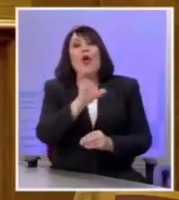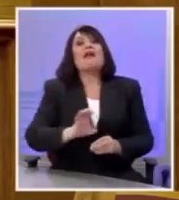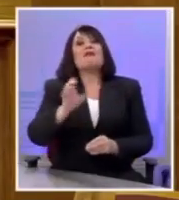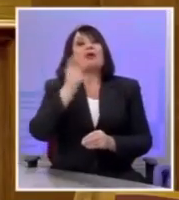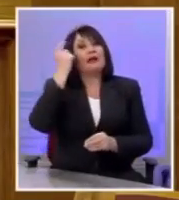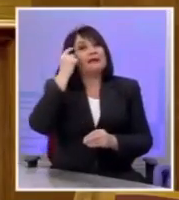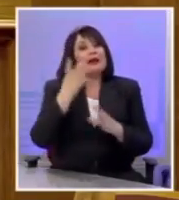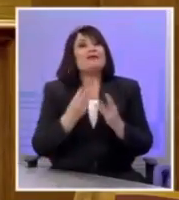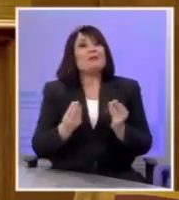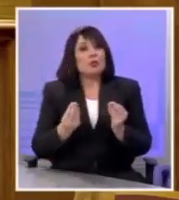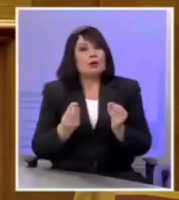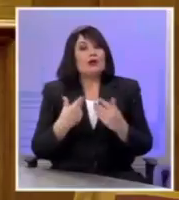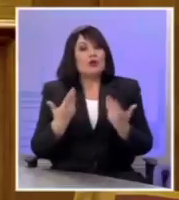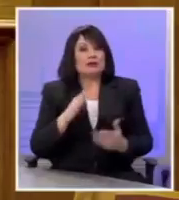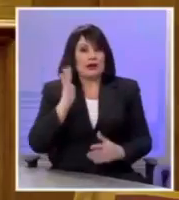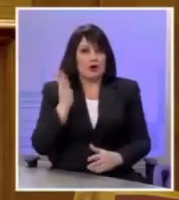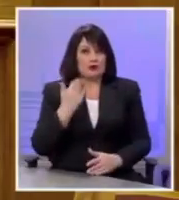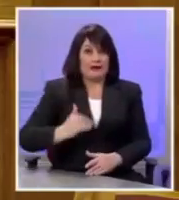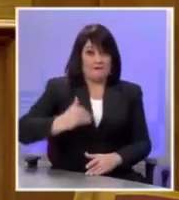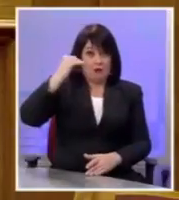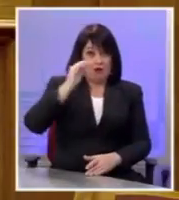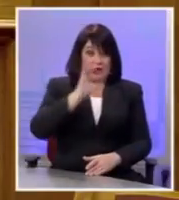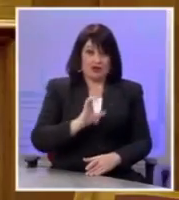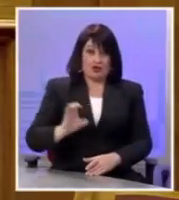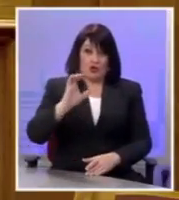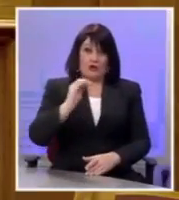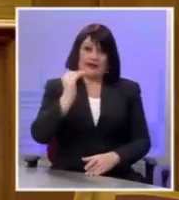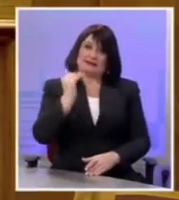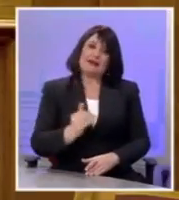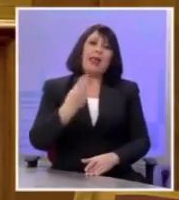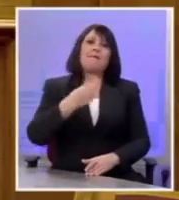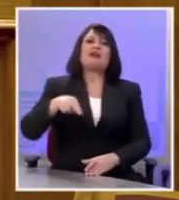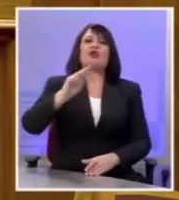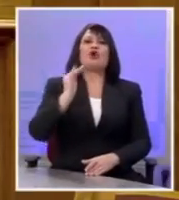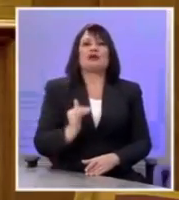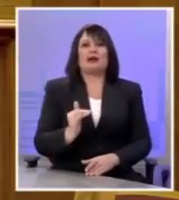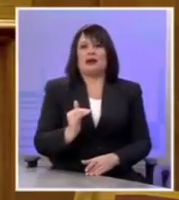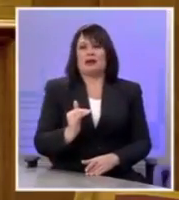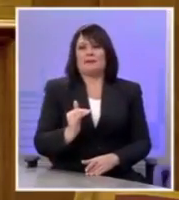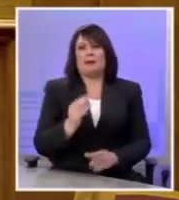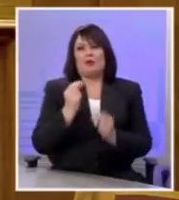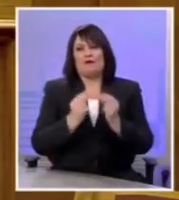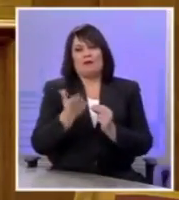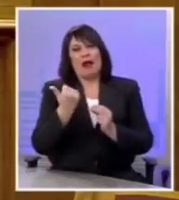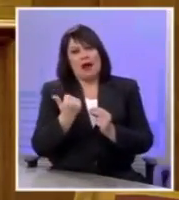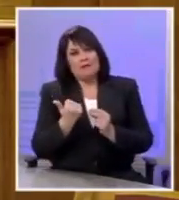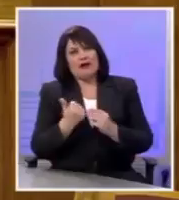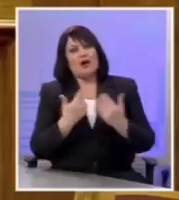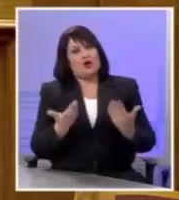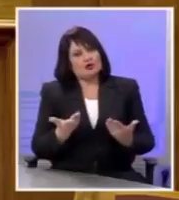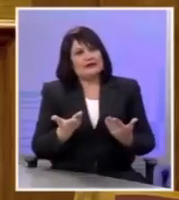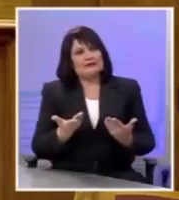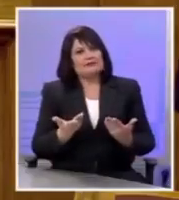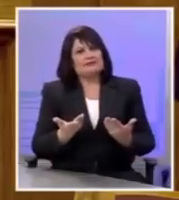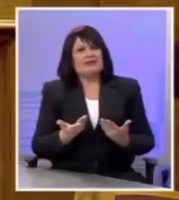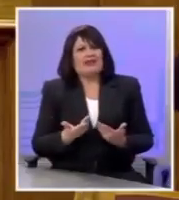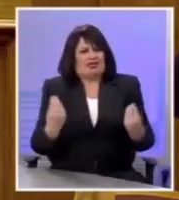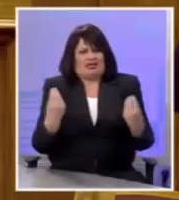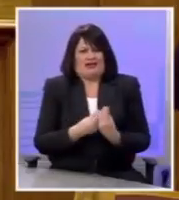στην Ευρώπη ότι όταν οι βόρειες χώρες έχουν χαμηλά επιτόκια και δεν έχουν δημοσιονομικά πρόβλημα, ότι είναι τρέλα να